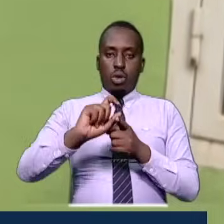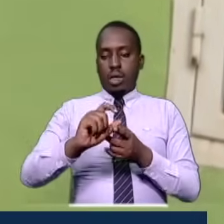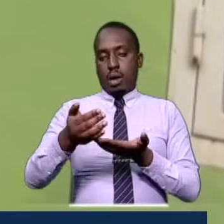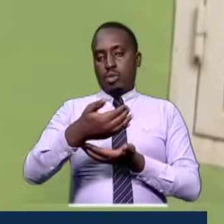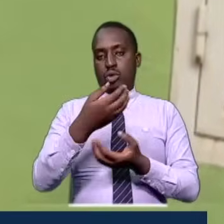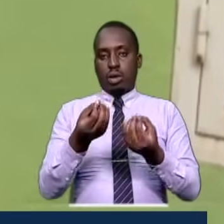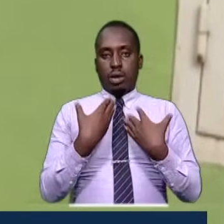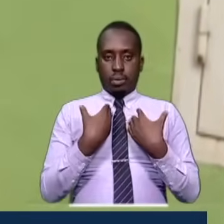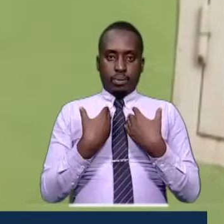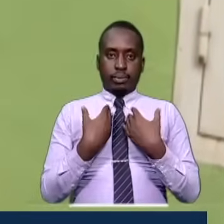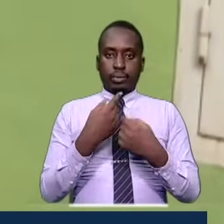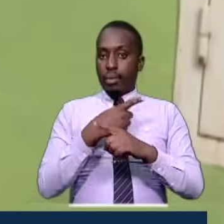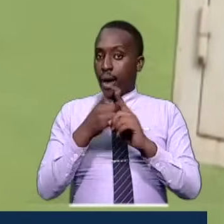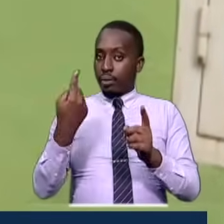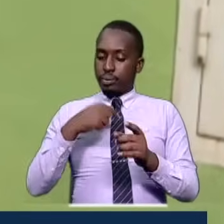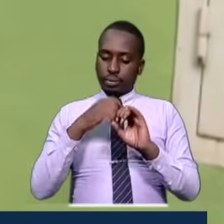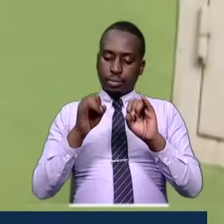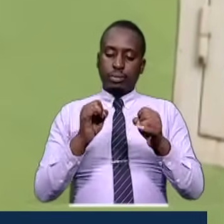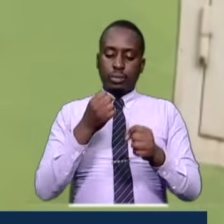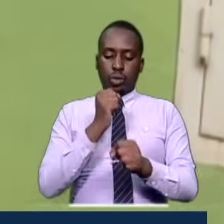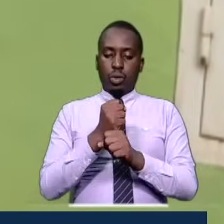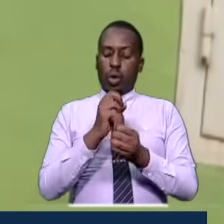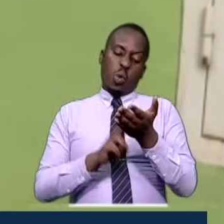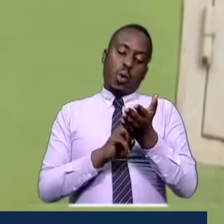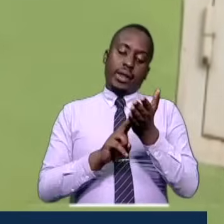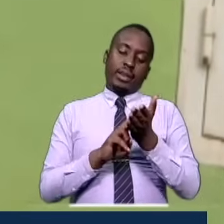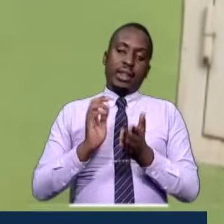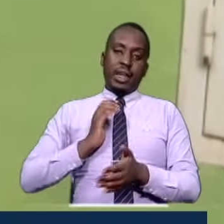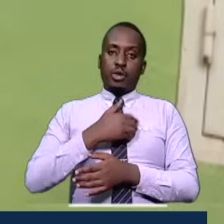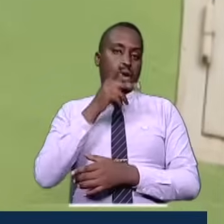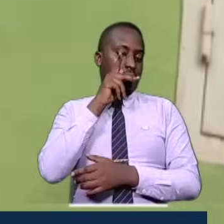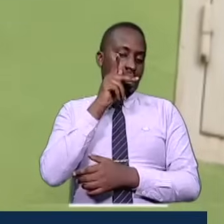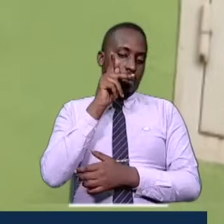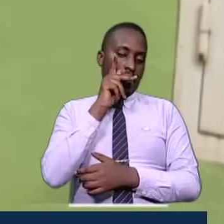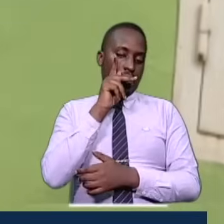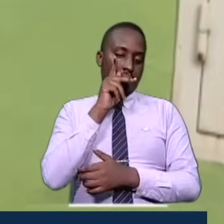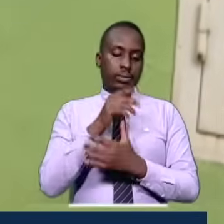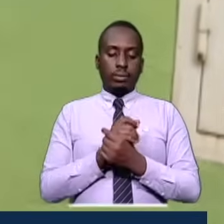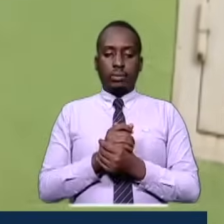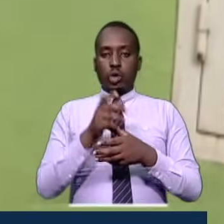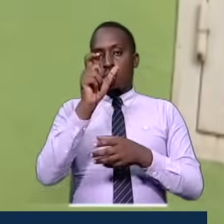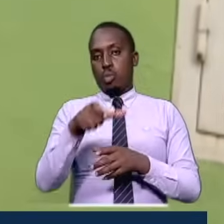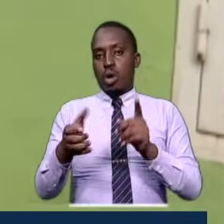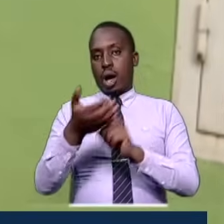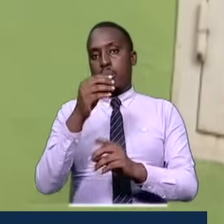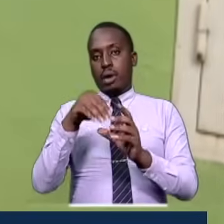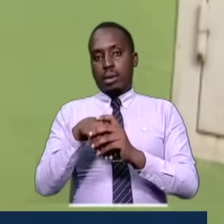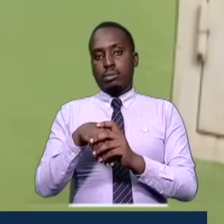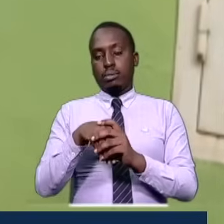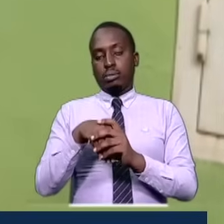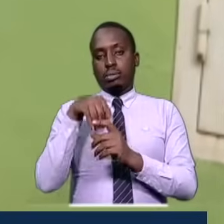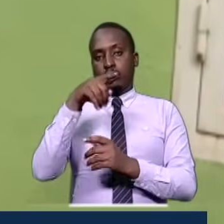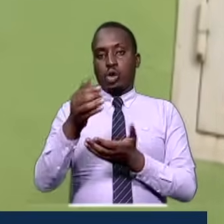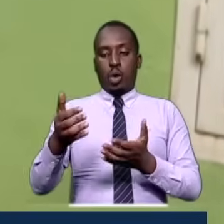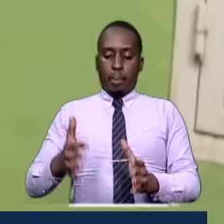musaruro itugeraho ariko tugerageza gukoresha iyacu ya kinyarwanda umuntu akabona asaruye nk'iyo